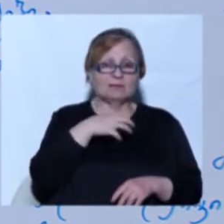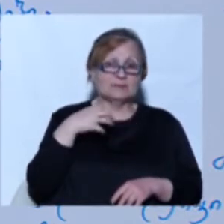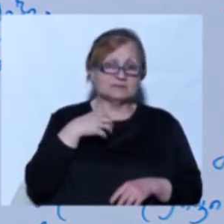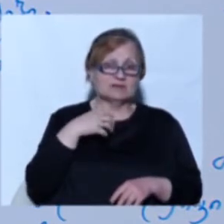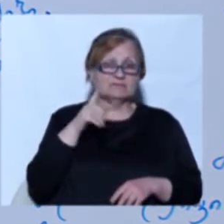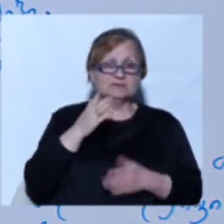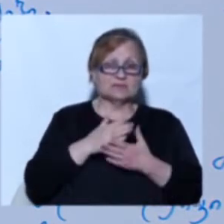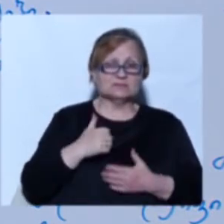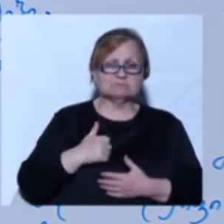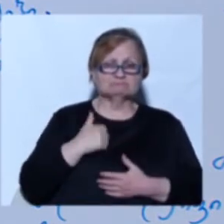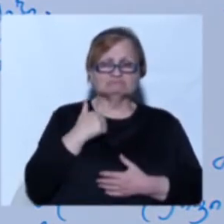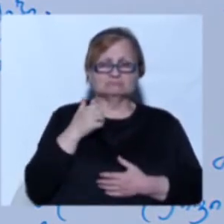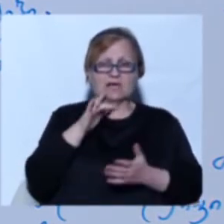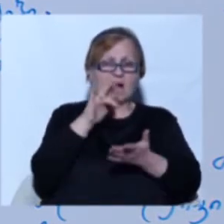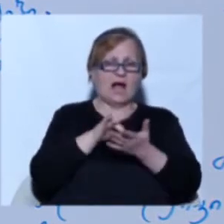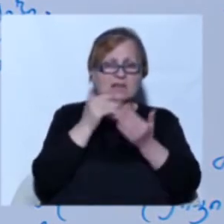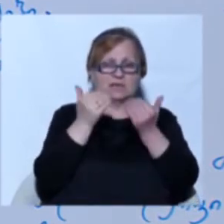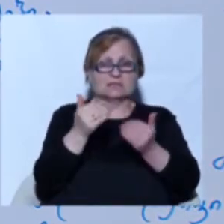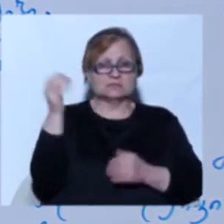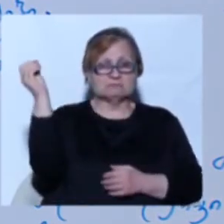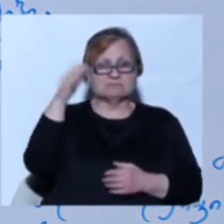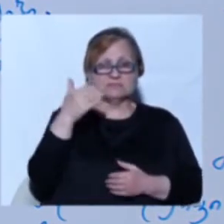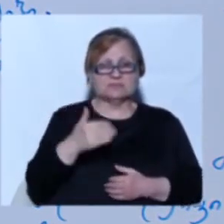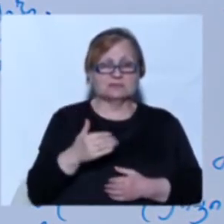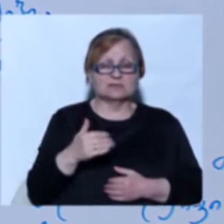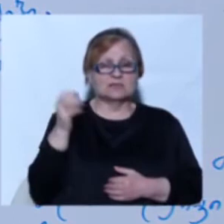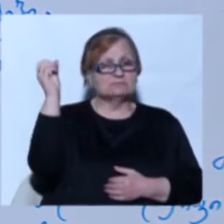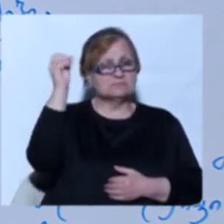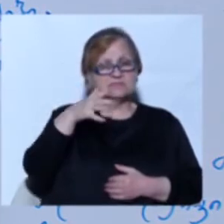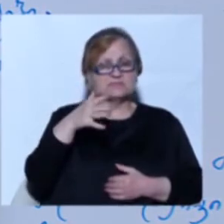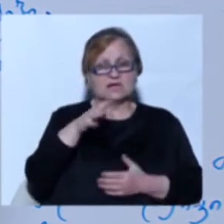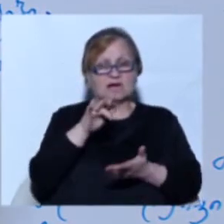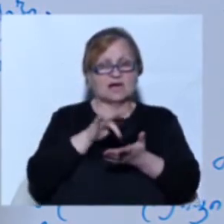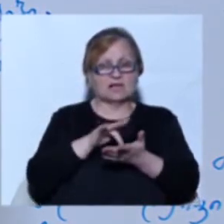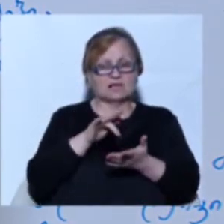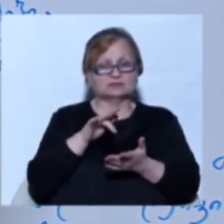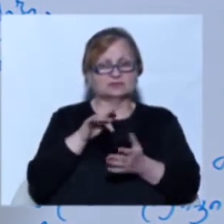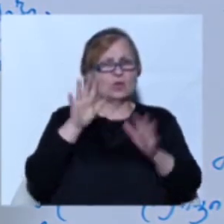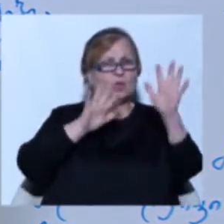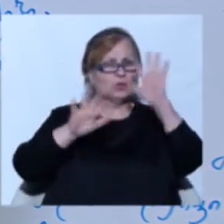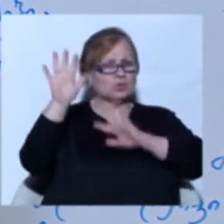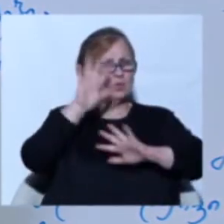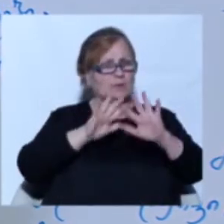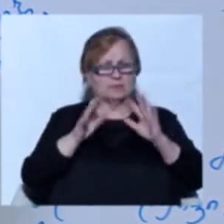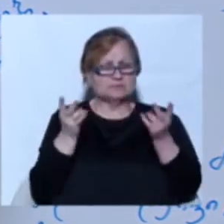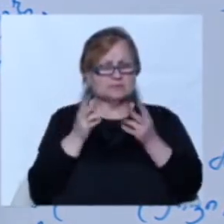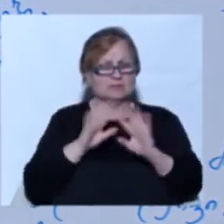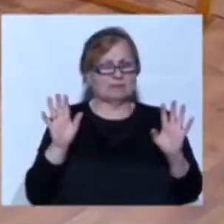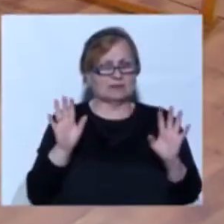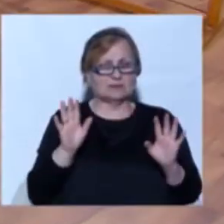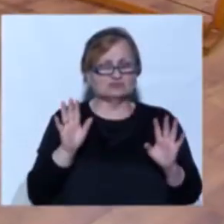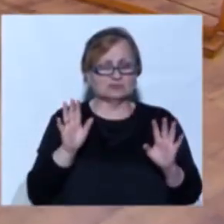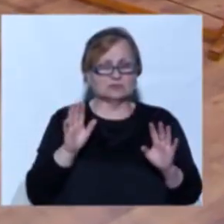შემართული ქალაქის მზეა. მზიან ქალაქში ღრუბლებს არაფერი ესაქმება. და ინახეთ